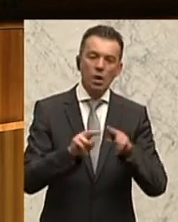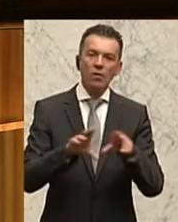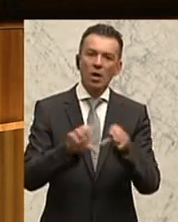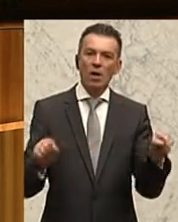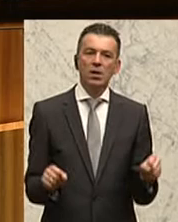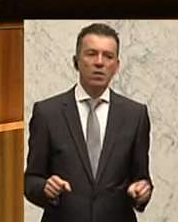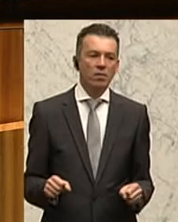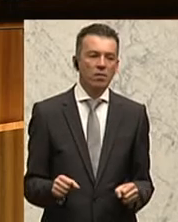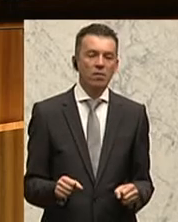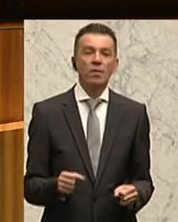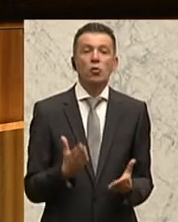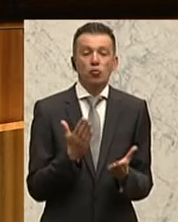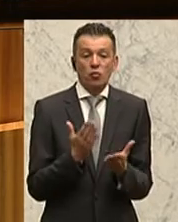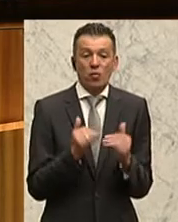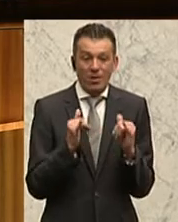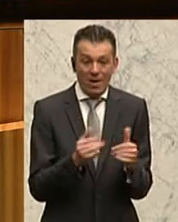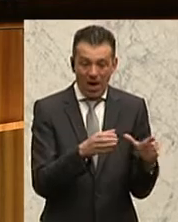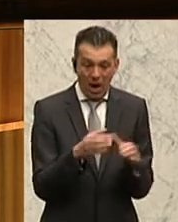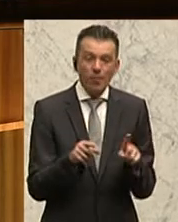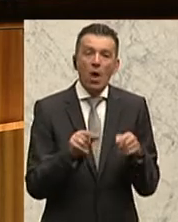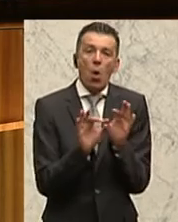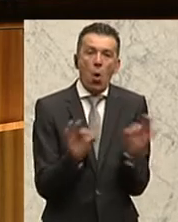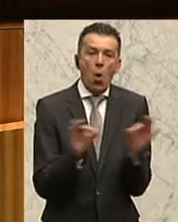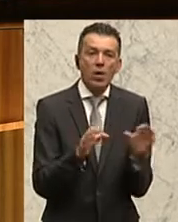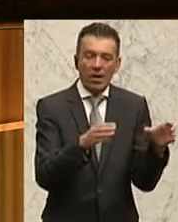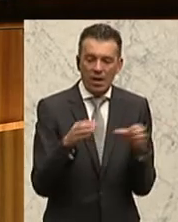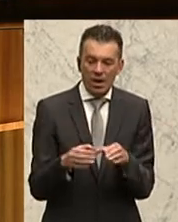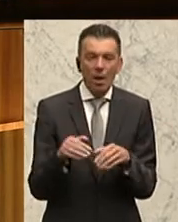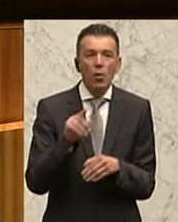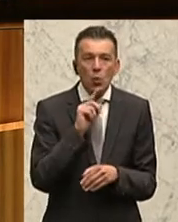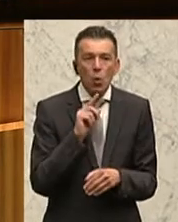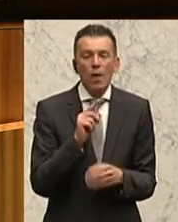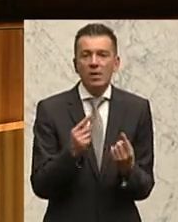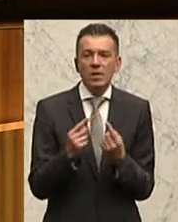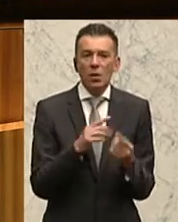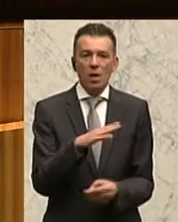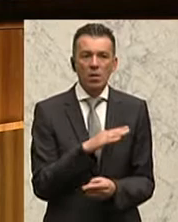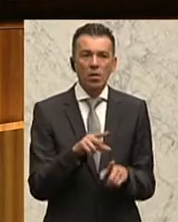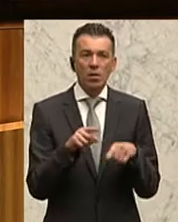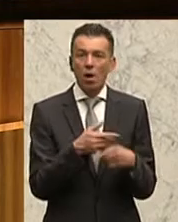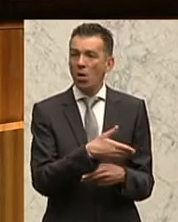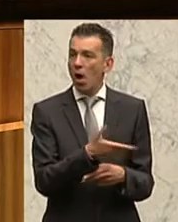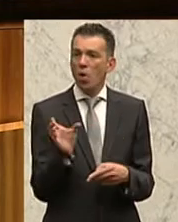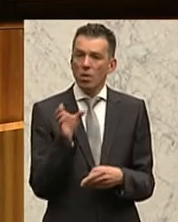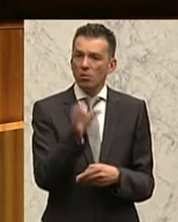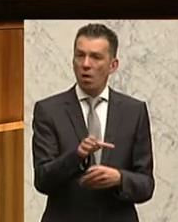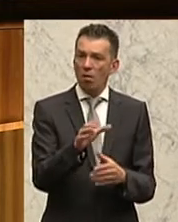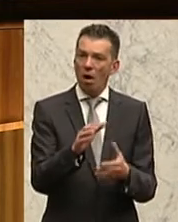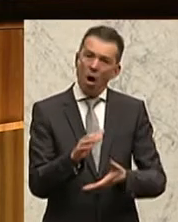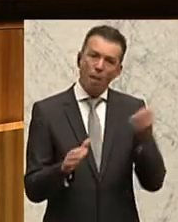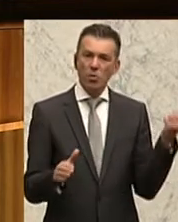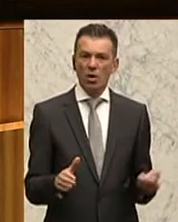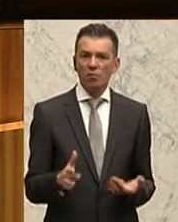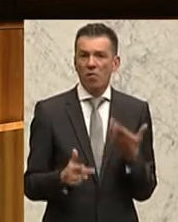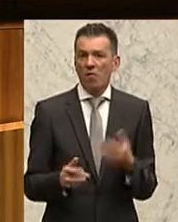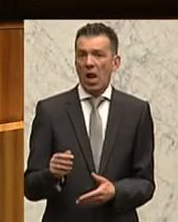dann geordnet abzuziehen. Aber auch nur dann, wenn es wirklich eine Bedrohungslage gibt. Das heißt, schafft man die Auslandseinsätze ab. Vielleicht wollen Sie ja überhaupt das Bundesheer abschaffen,